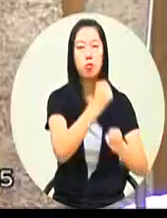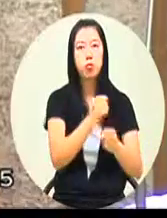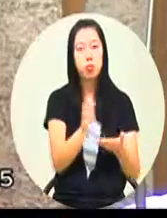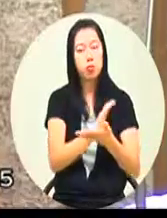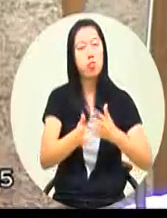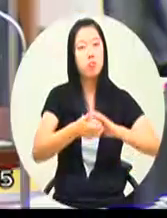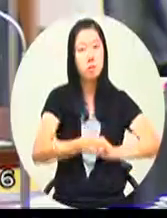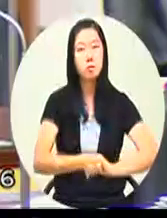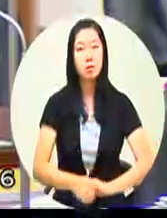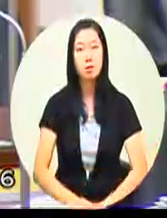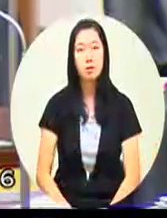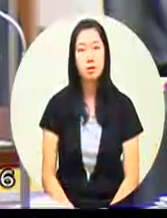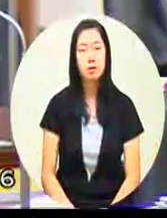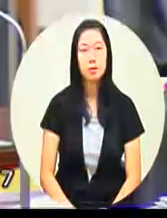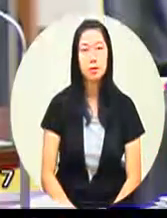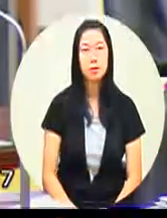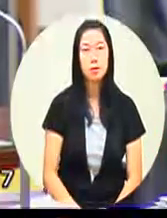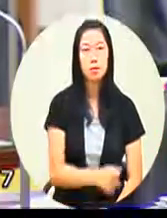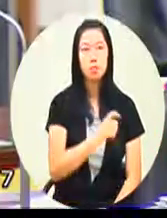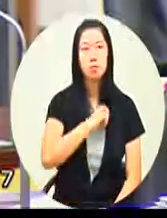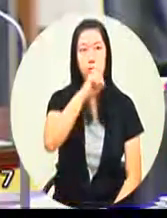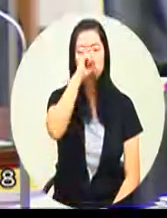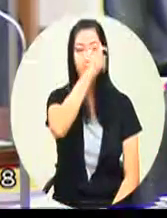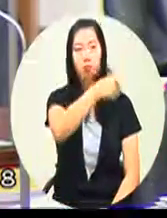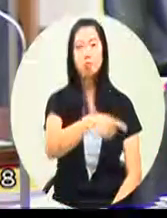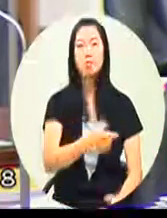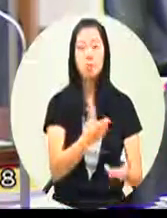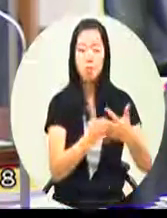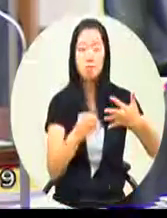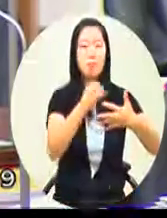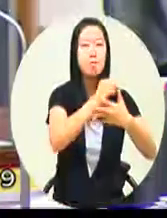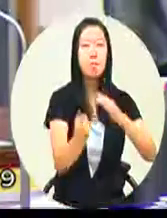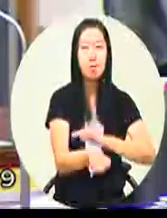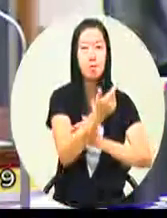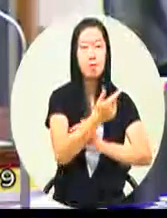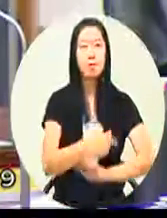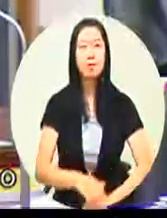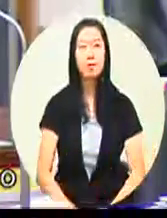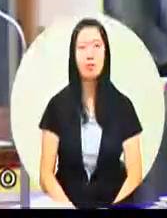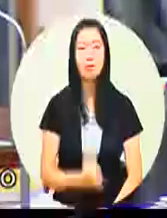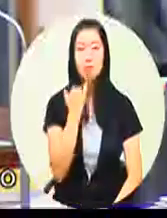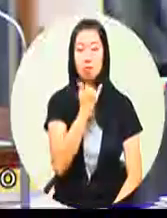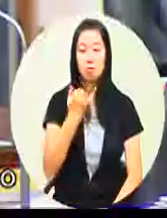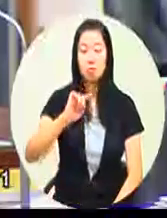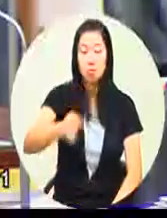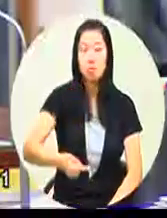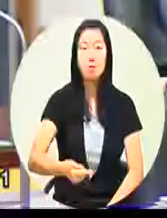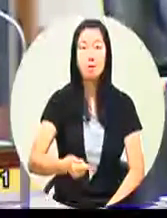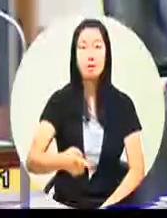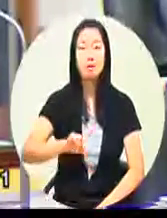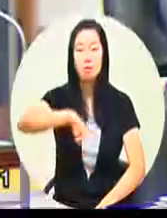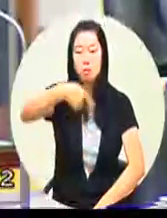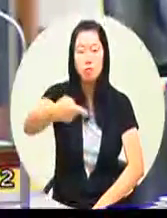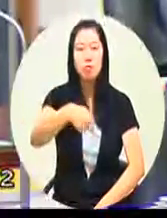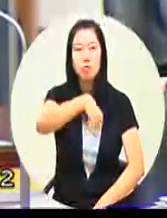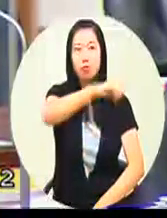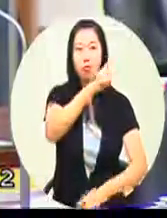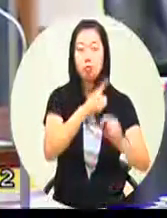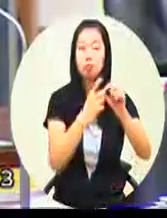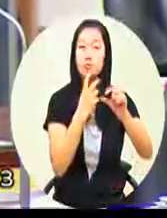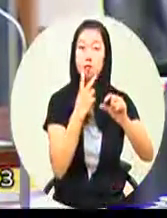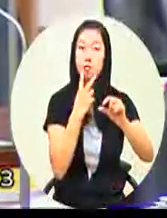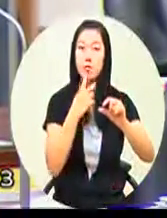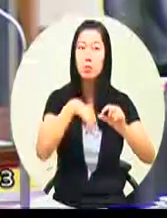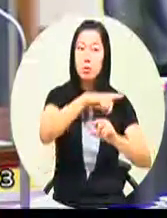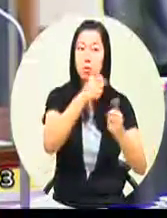处理。局长，我希望说你们高升都很快啊，也许你不一定下一次到中央的，我希